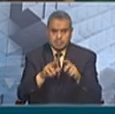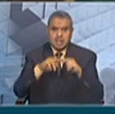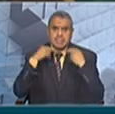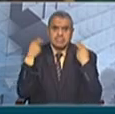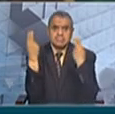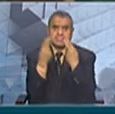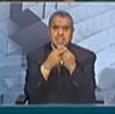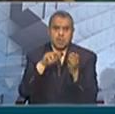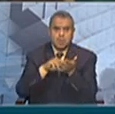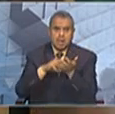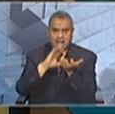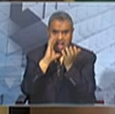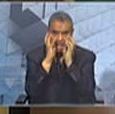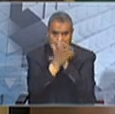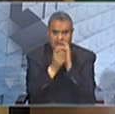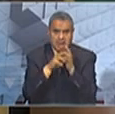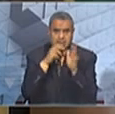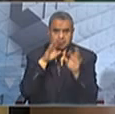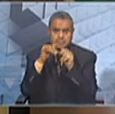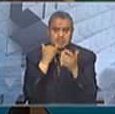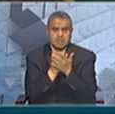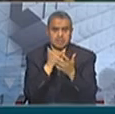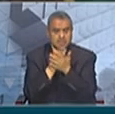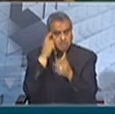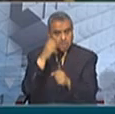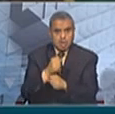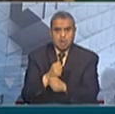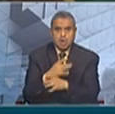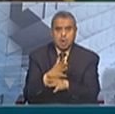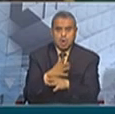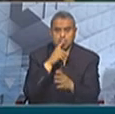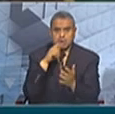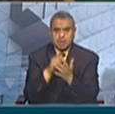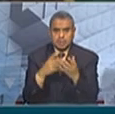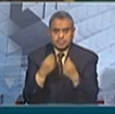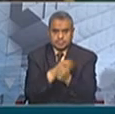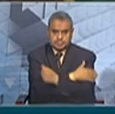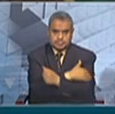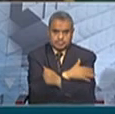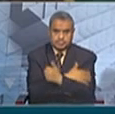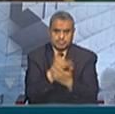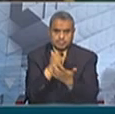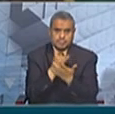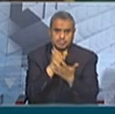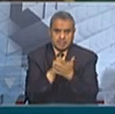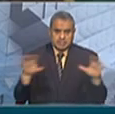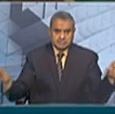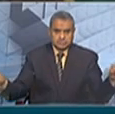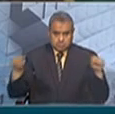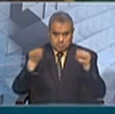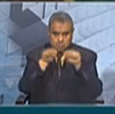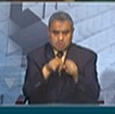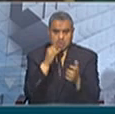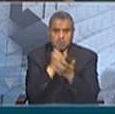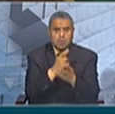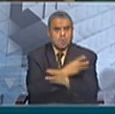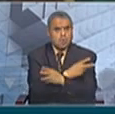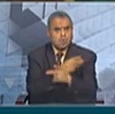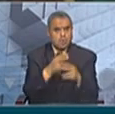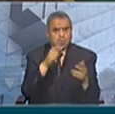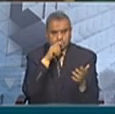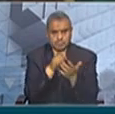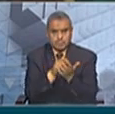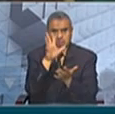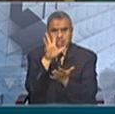مؤتمر دولي كامل الصلاحيات وبمشاركة الأطراف المعنية كافة